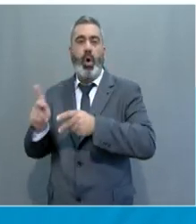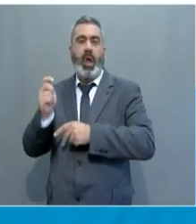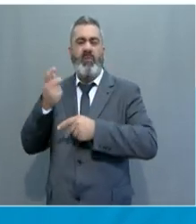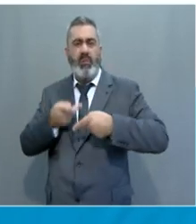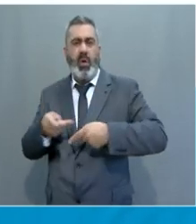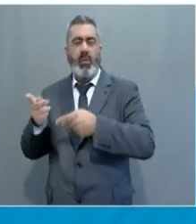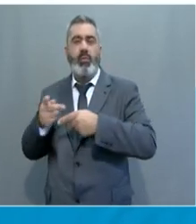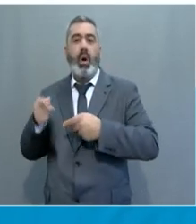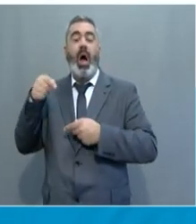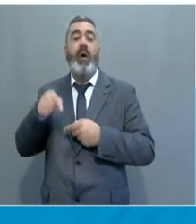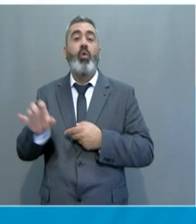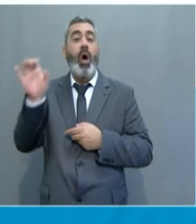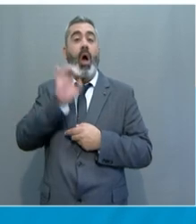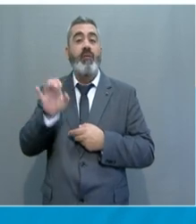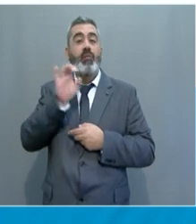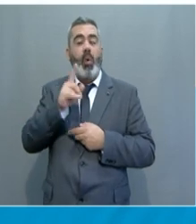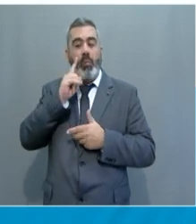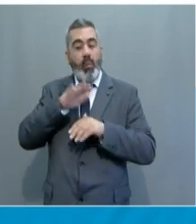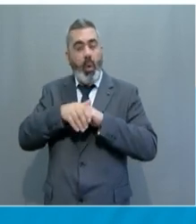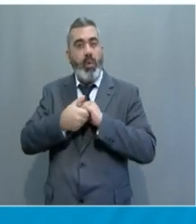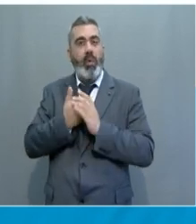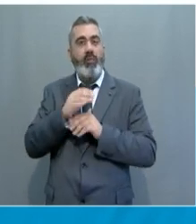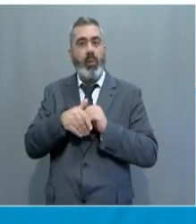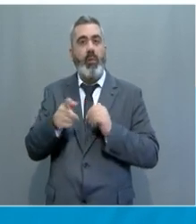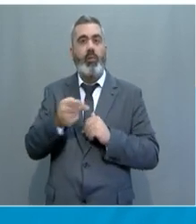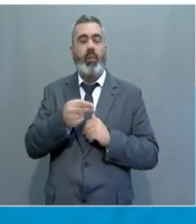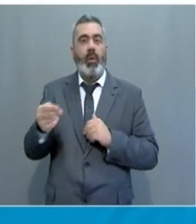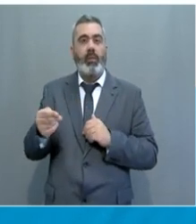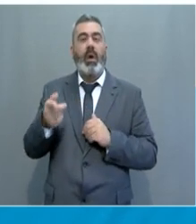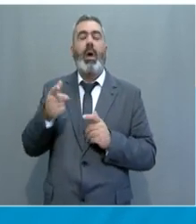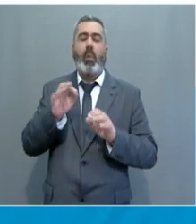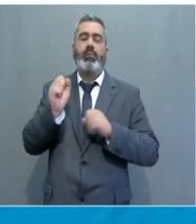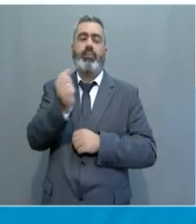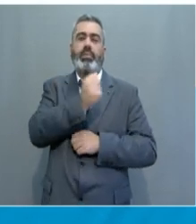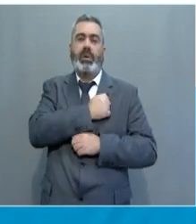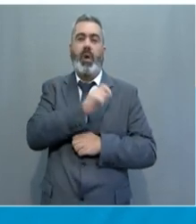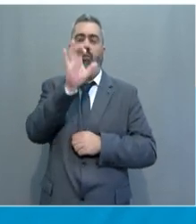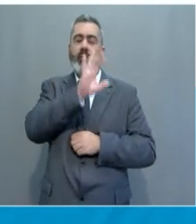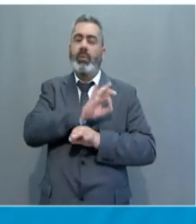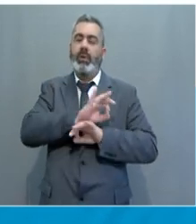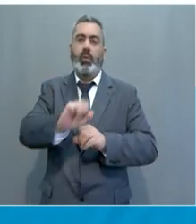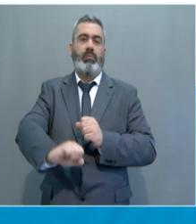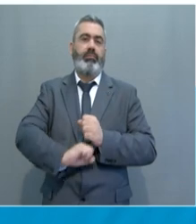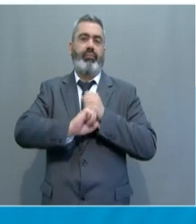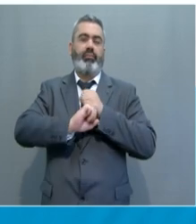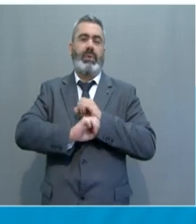σχέδιο ευρωπαϊκού ενδιαφέροντος, το οποίο και αυτό πιστεύω ότι θα έχει την αμέριστη στήριξη